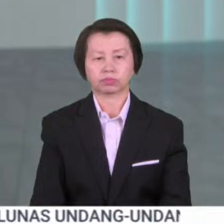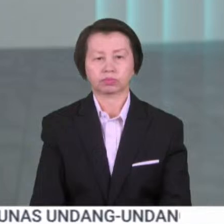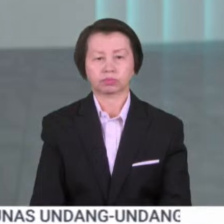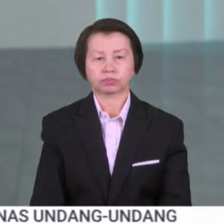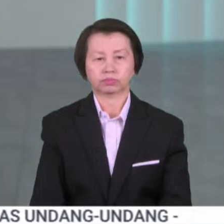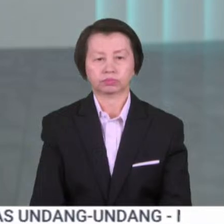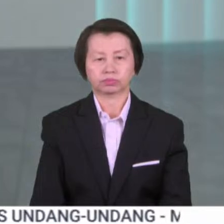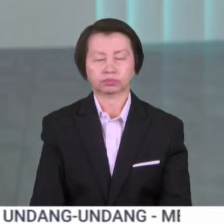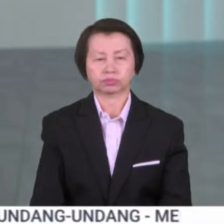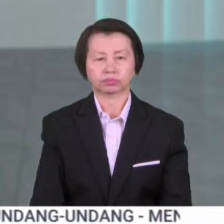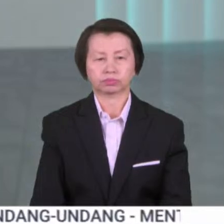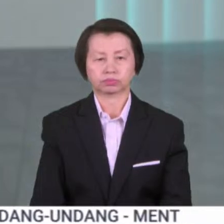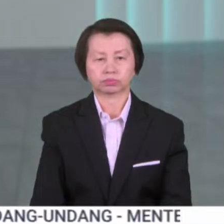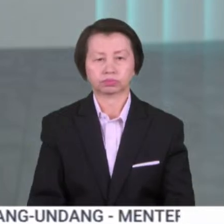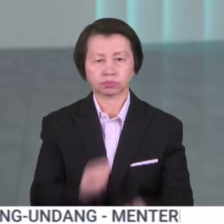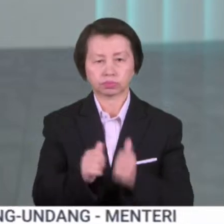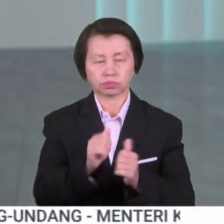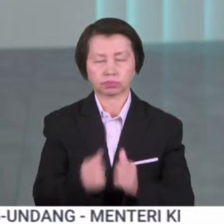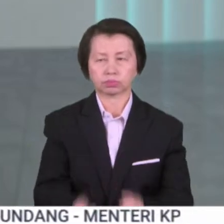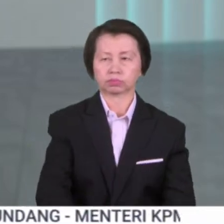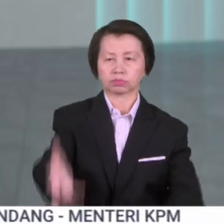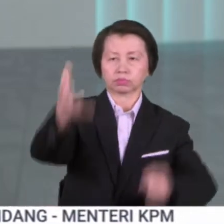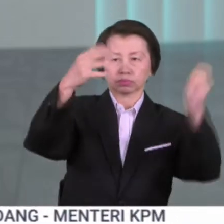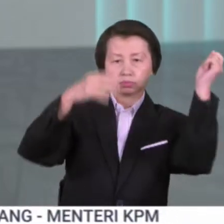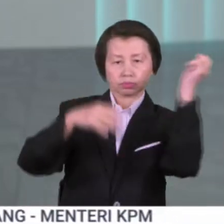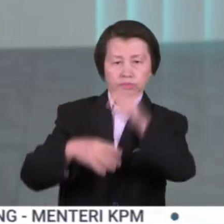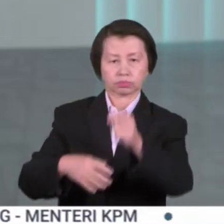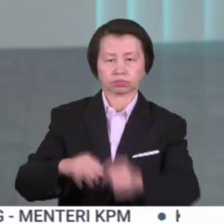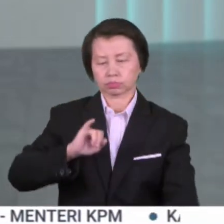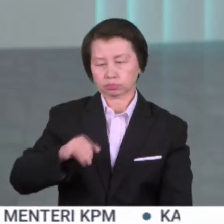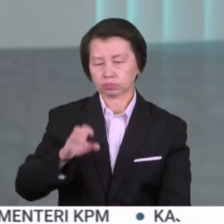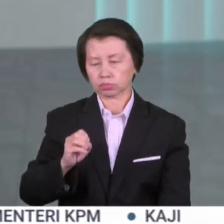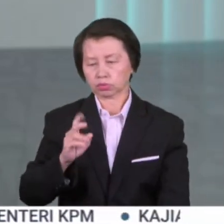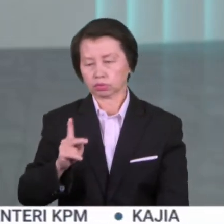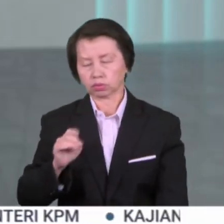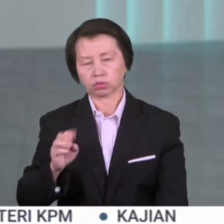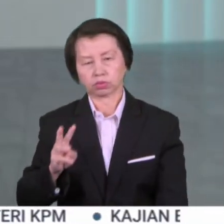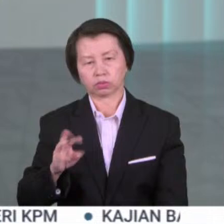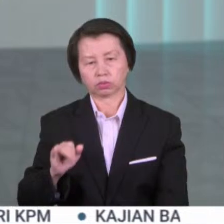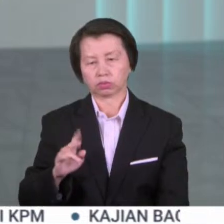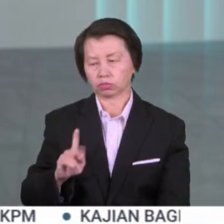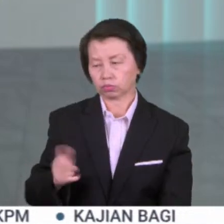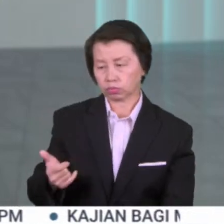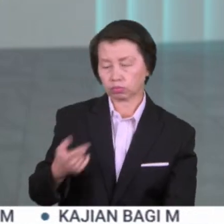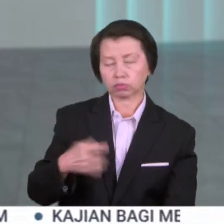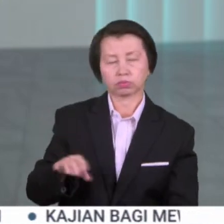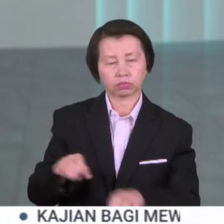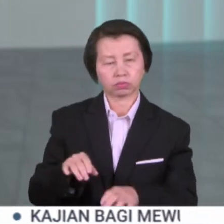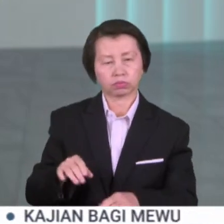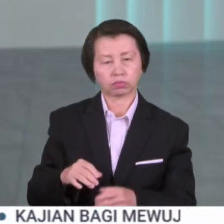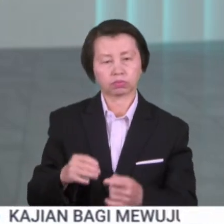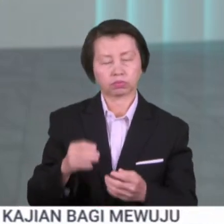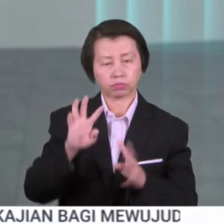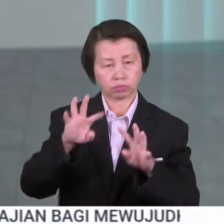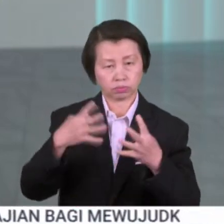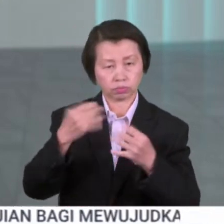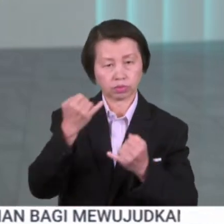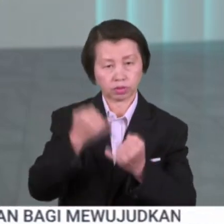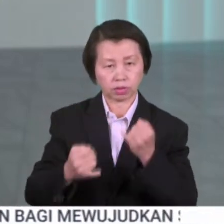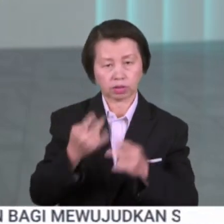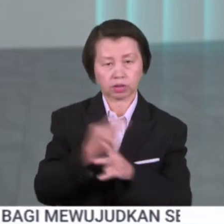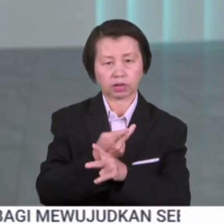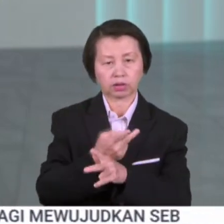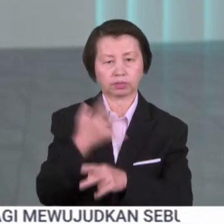terbaik perkembangan sukan tenis wion no jokovi terus mencetus sensasi apabila berupaya marah ke sangan sok akhir kej buat